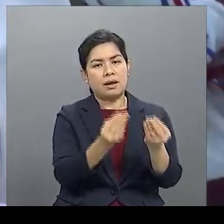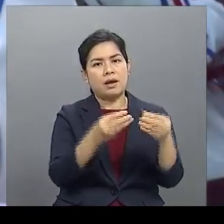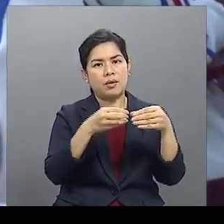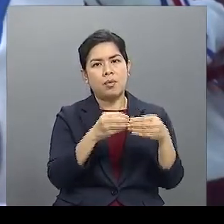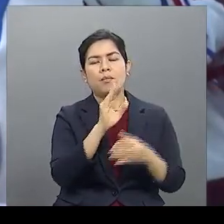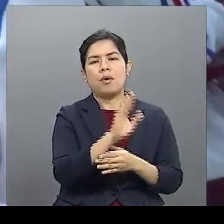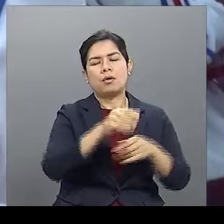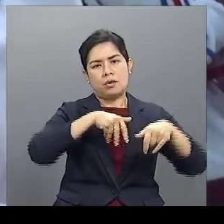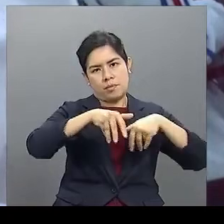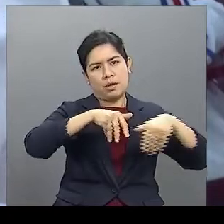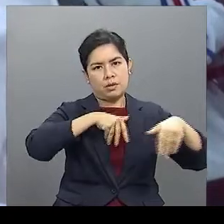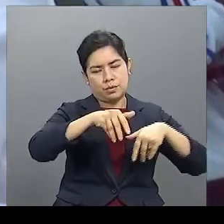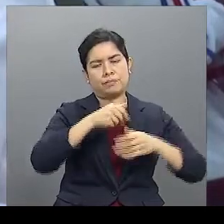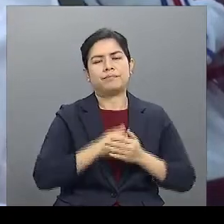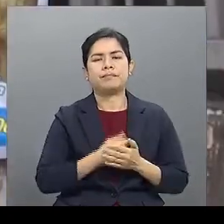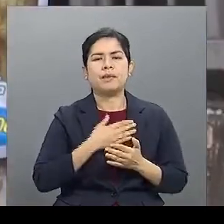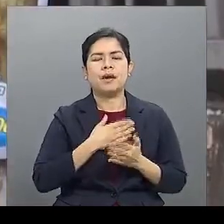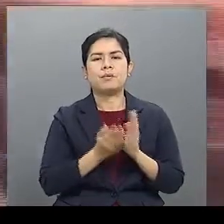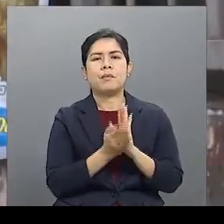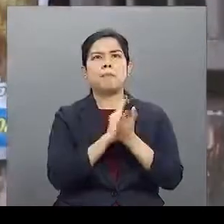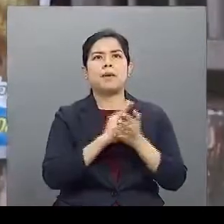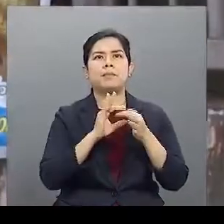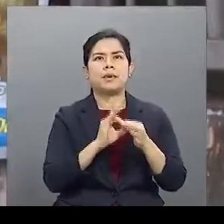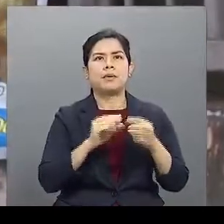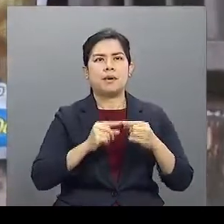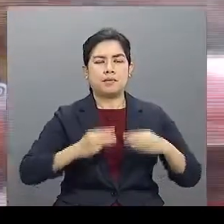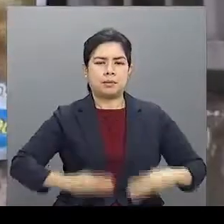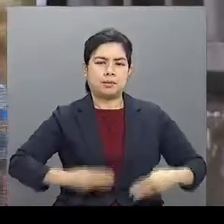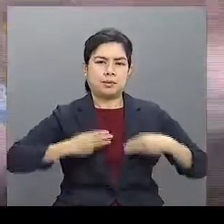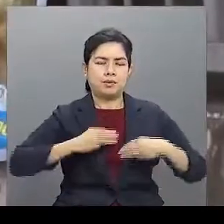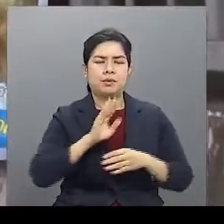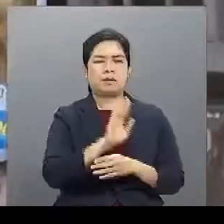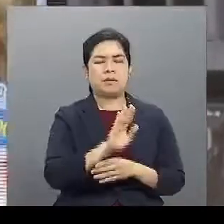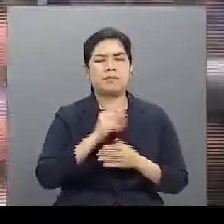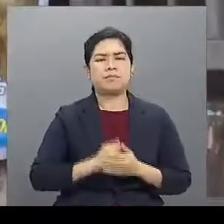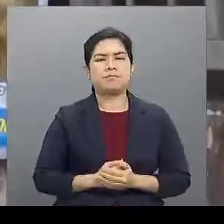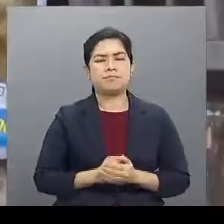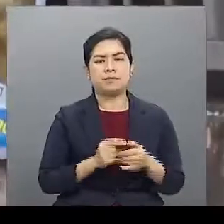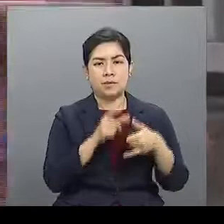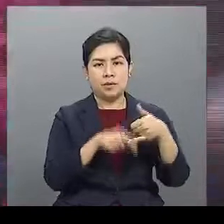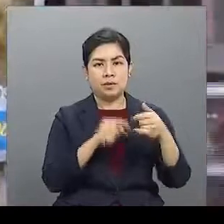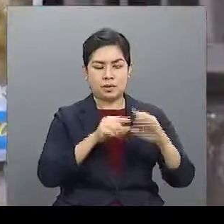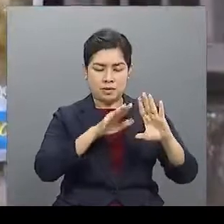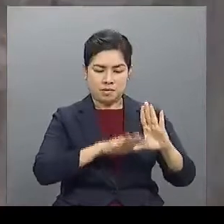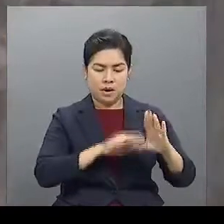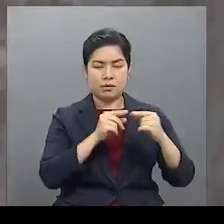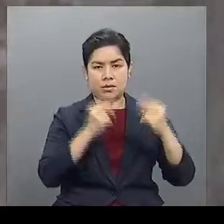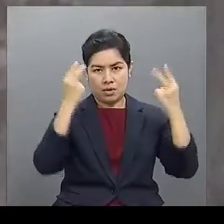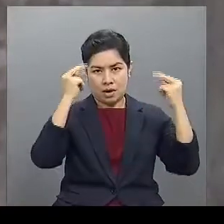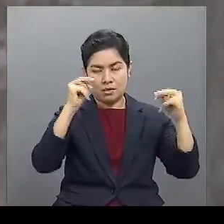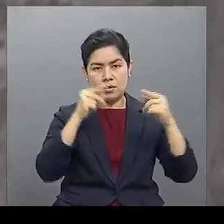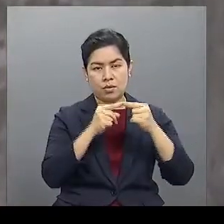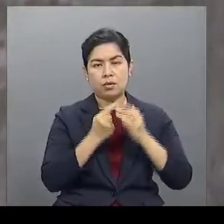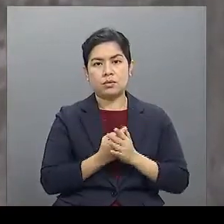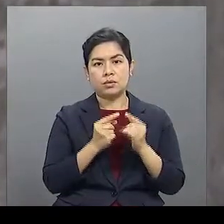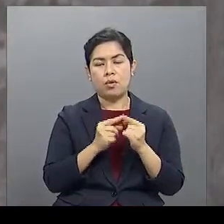และเราจะยกระดับคุณภาพชีวิต ขณะที่ผู้สมัครนายกเทศมนตรีเมืองสุไหงโกลกอีก2คนคือนายมูฮัม